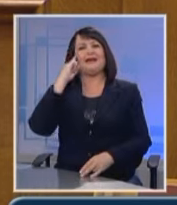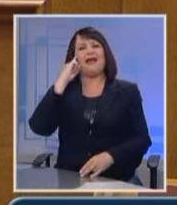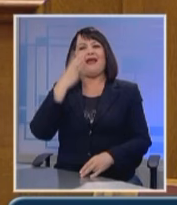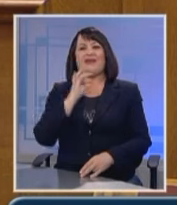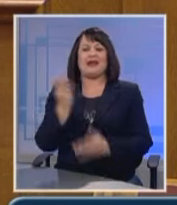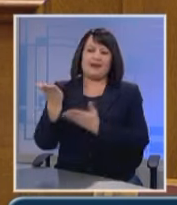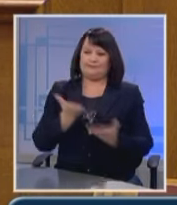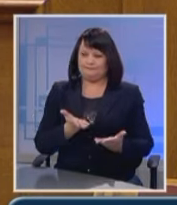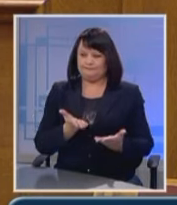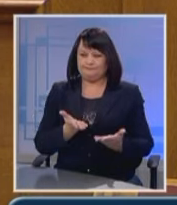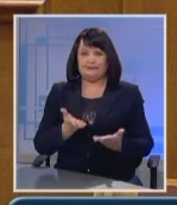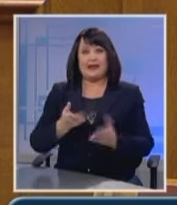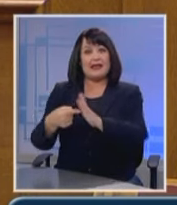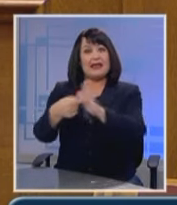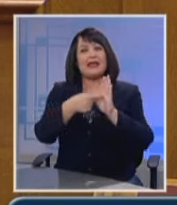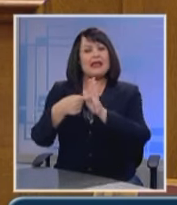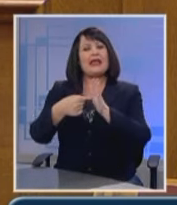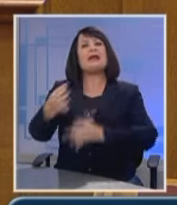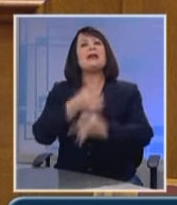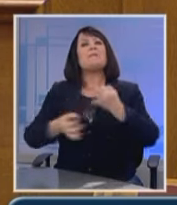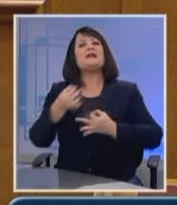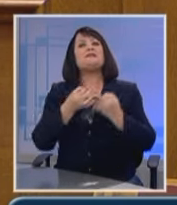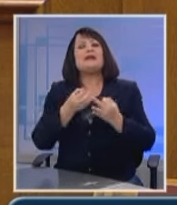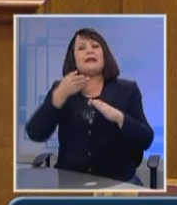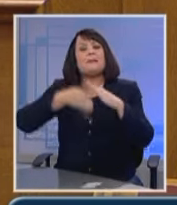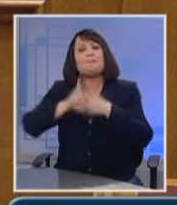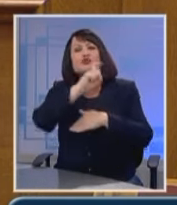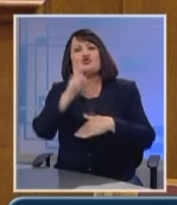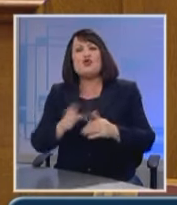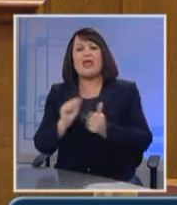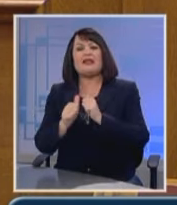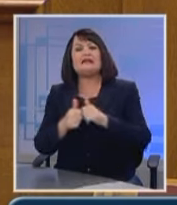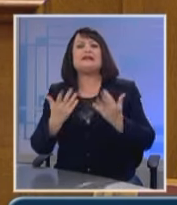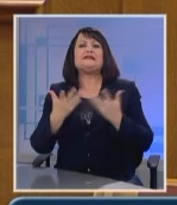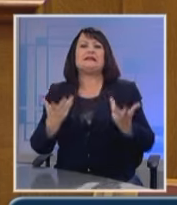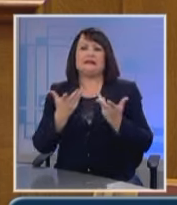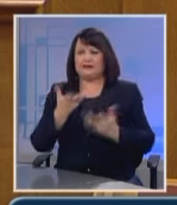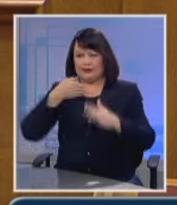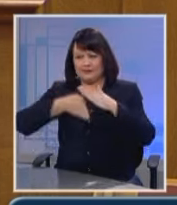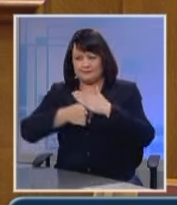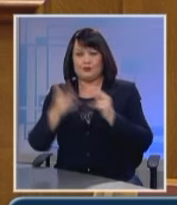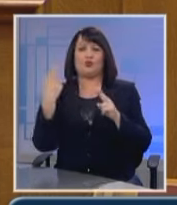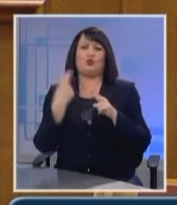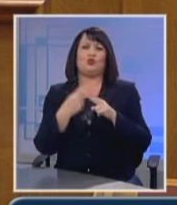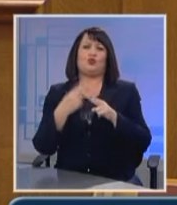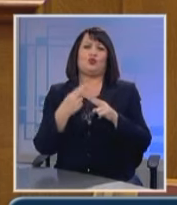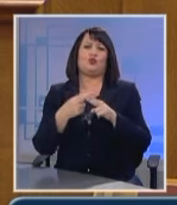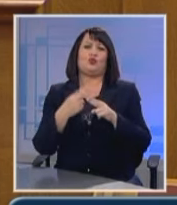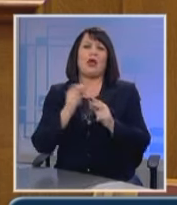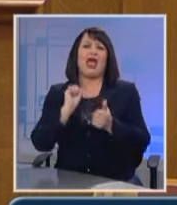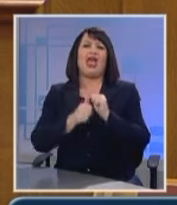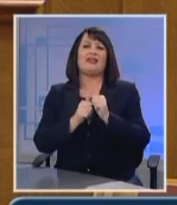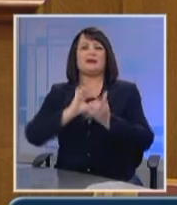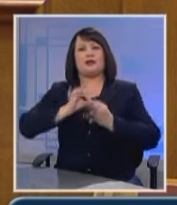εσείς τη δυνατότητα να μας μιλήσετε για τα βιώματά σας ως αθλητές που παίρνετε μέρος στην κορυφαία διεθνή